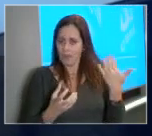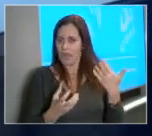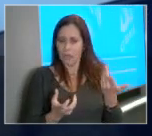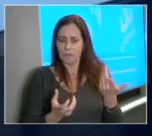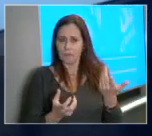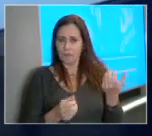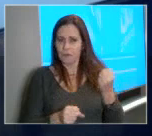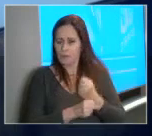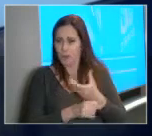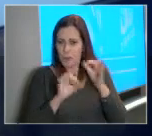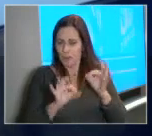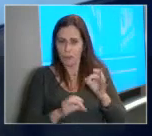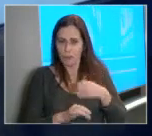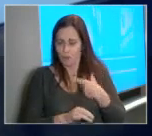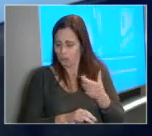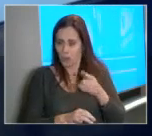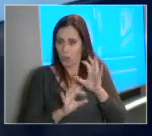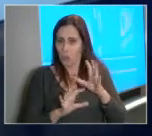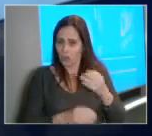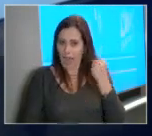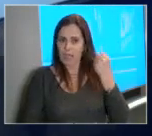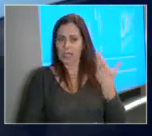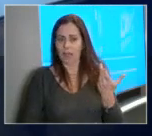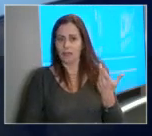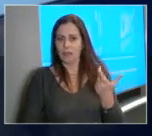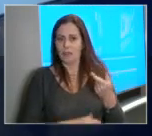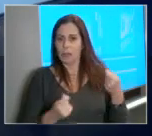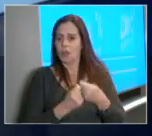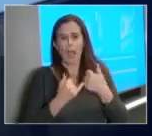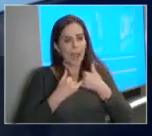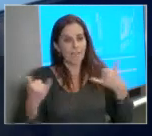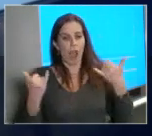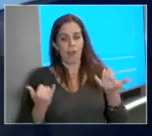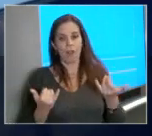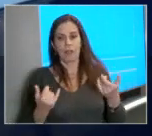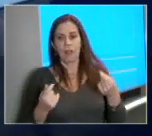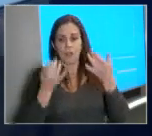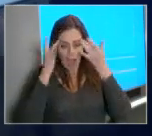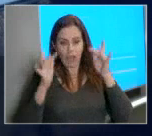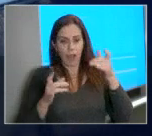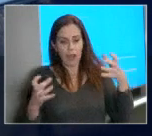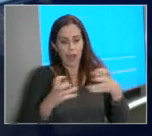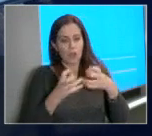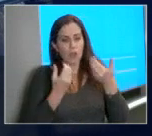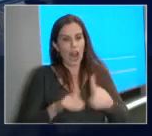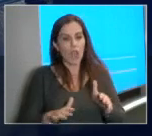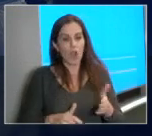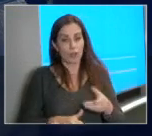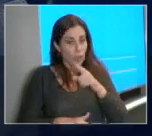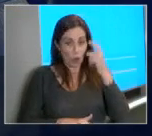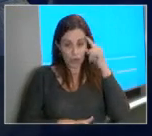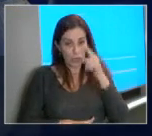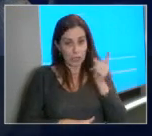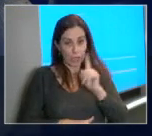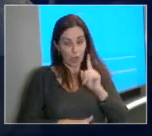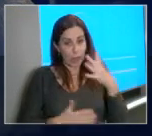דואגים למה שבאמת, ואני לא אומר את זה בציניות, אתם מאוד חזקים בו, במובן של רווחה, במובן של דאגה לציבורים מוחלשים. אתה חושב